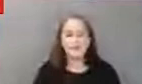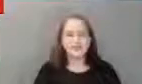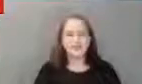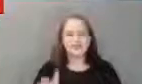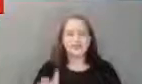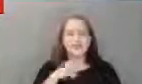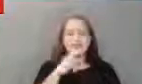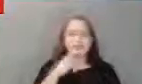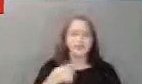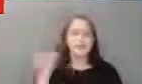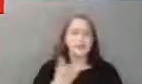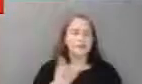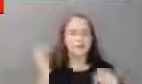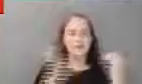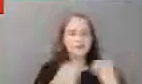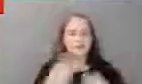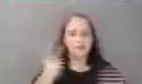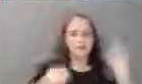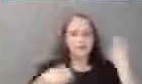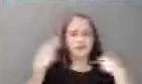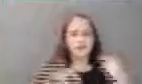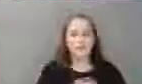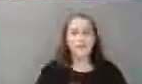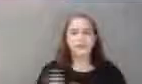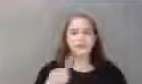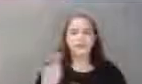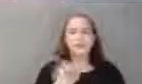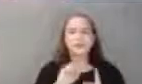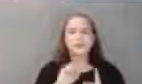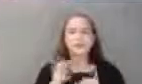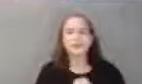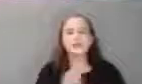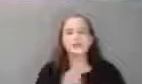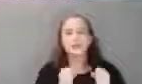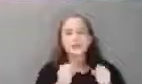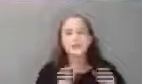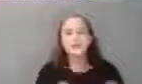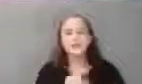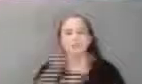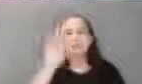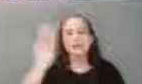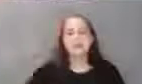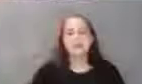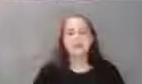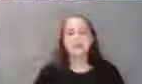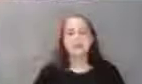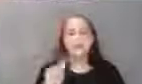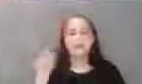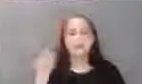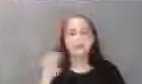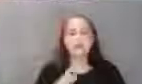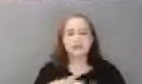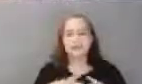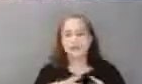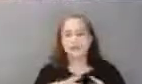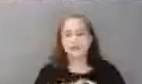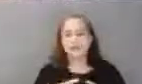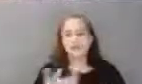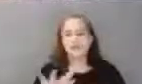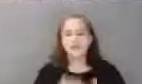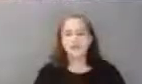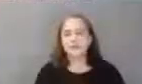today. Live tayo ngayon dito sa Eliptical Road, Quezon City. Una natin, Chika on the road, inaaral na ng MRT